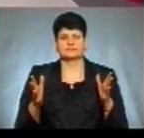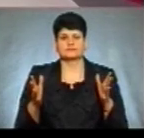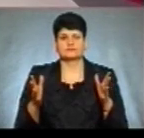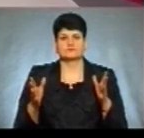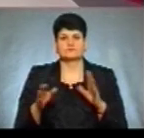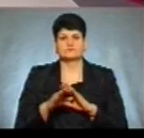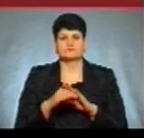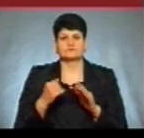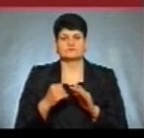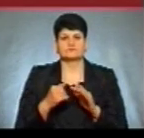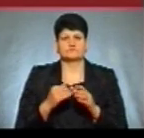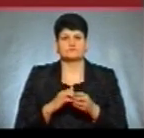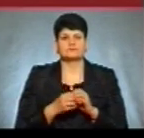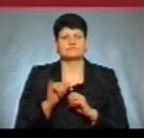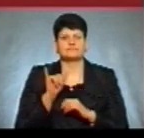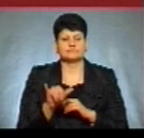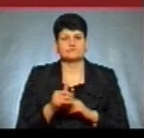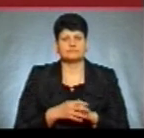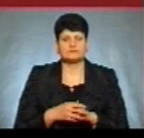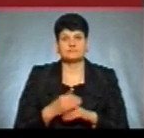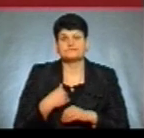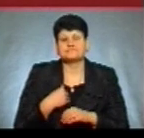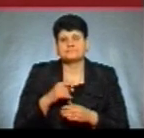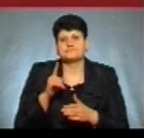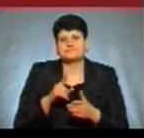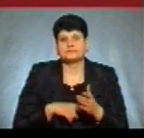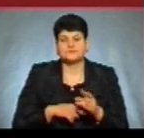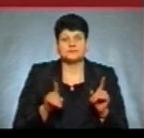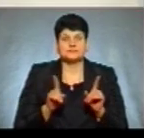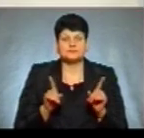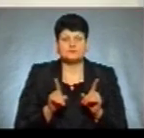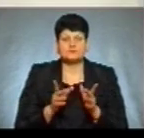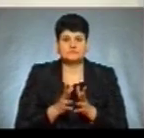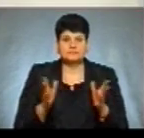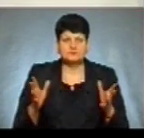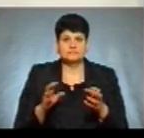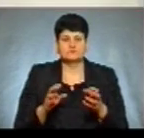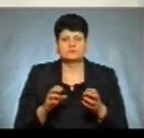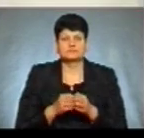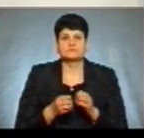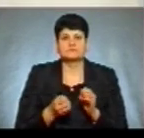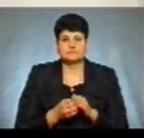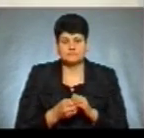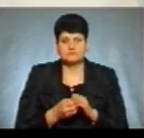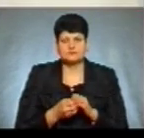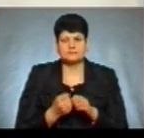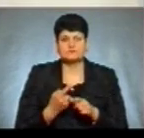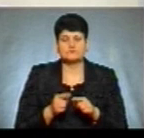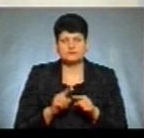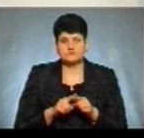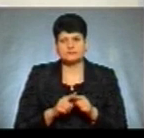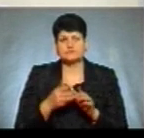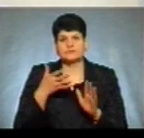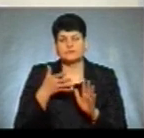для поліції на цих виборах? Я надіюся, що найбільший виклик – це порозуміння з